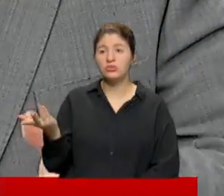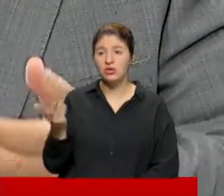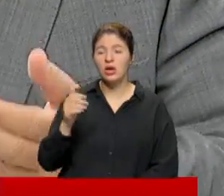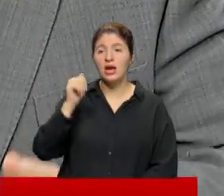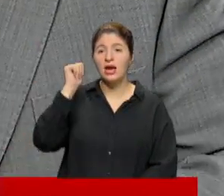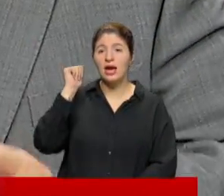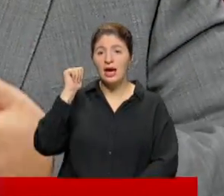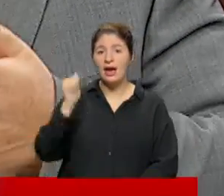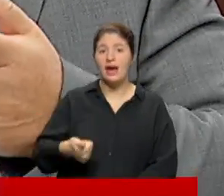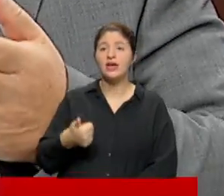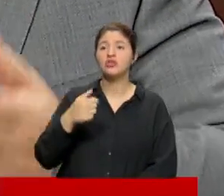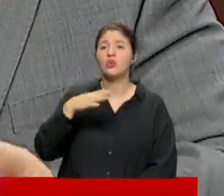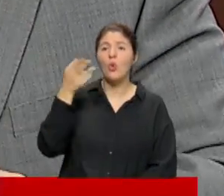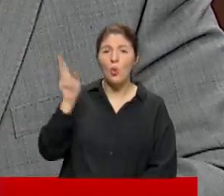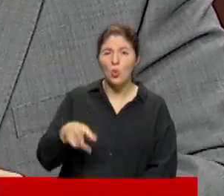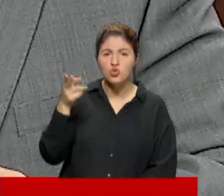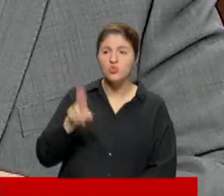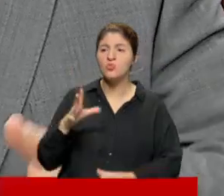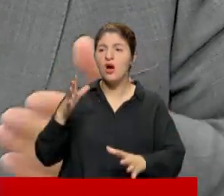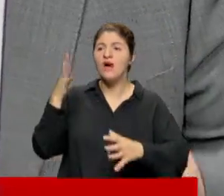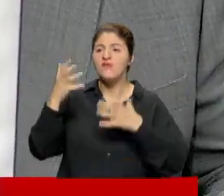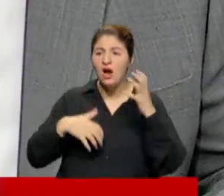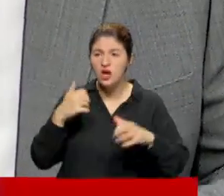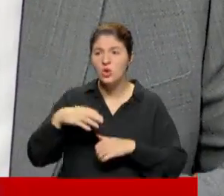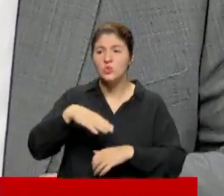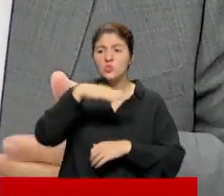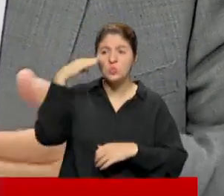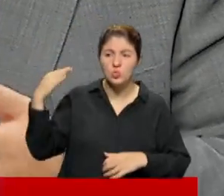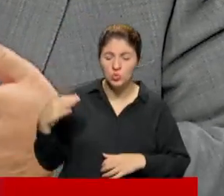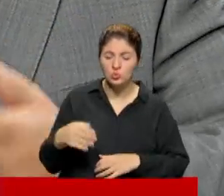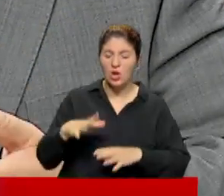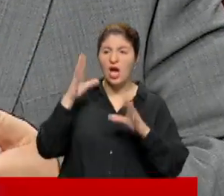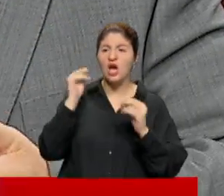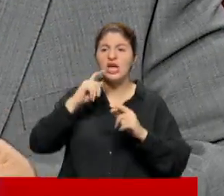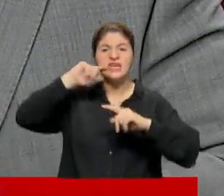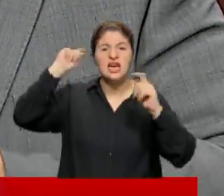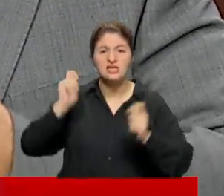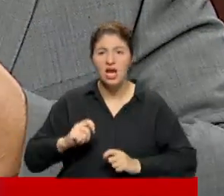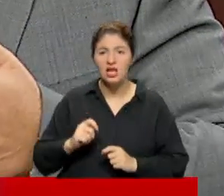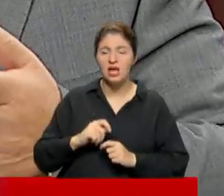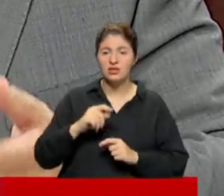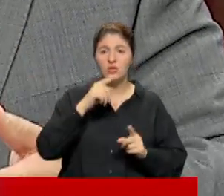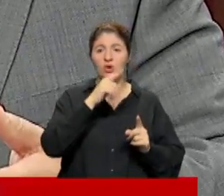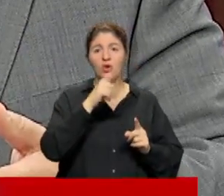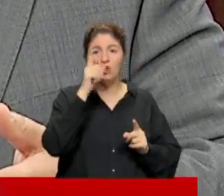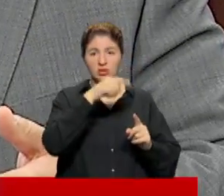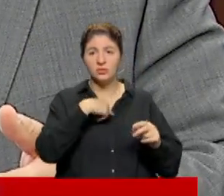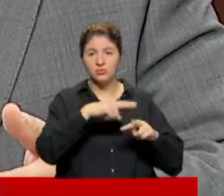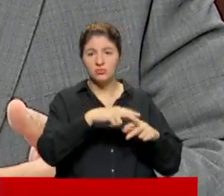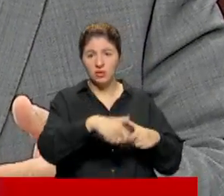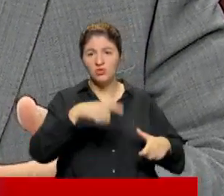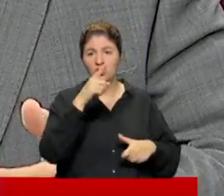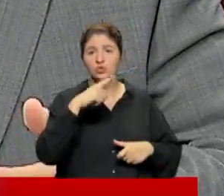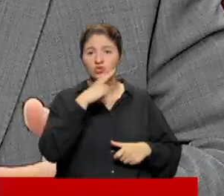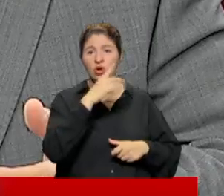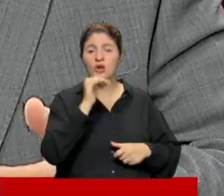her gün cinayetler her gün vahşet uyuşturucu her gün Rezalet her gün o yüzden başlığımız zor geliyor hani